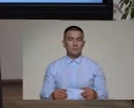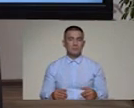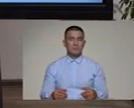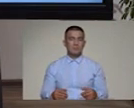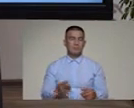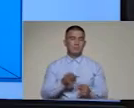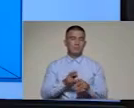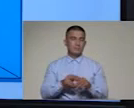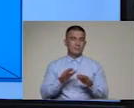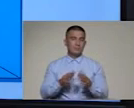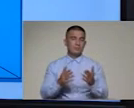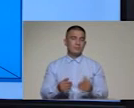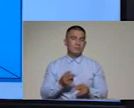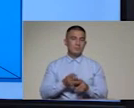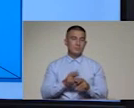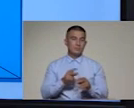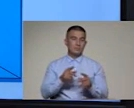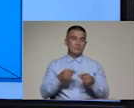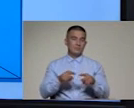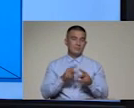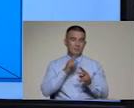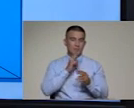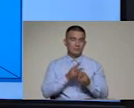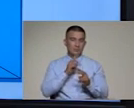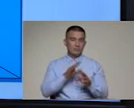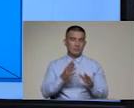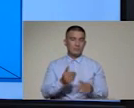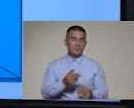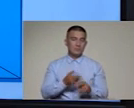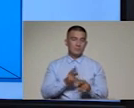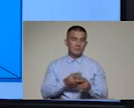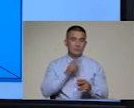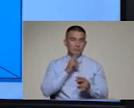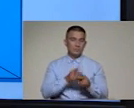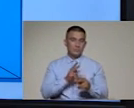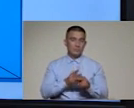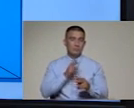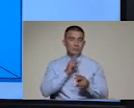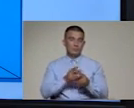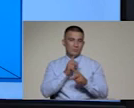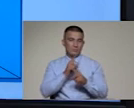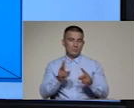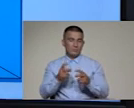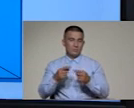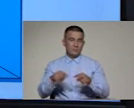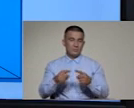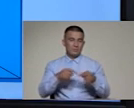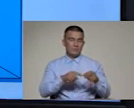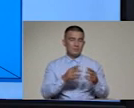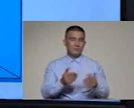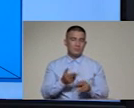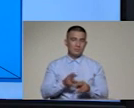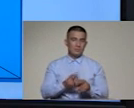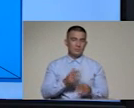bu yerda quyidagicha metal ko'rinishlari mavjud va metal maslar guruhiga ajratildi. O'z